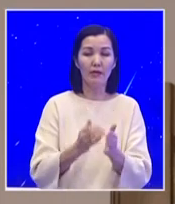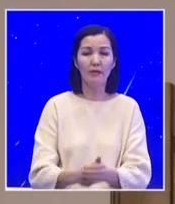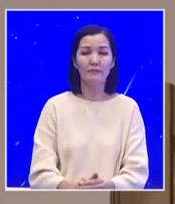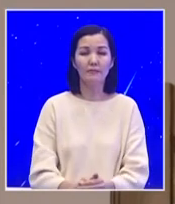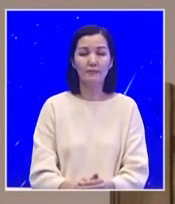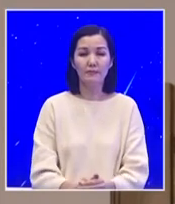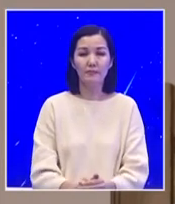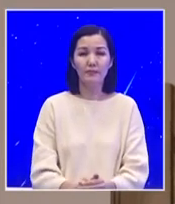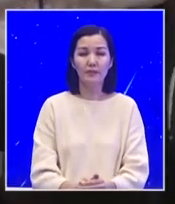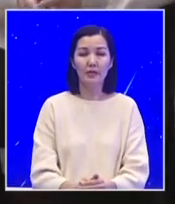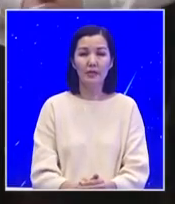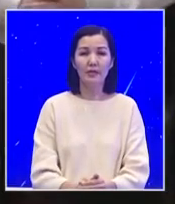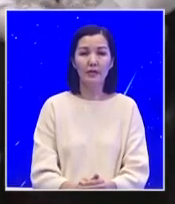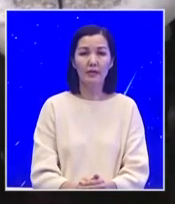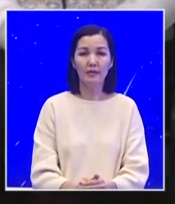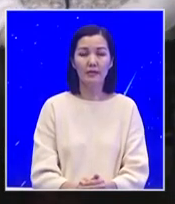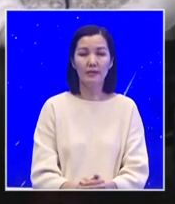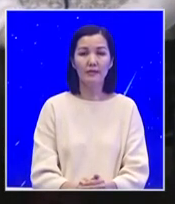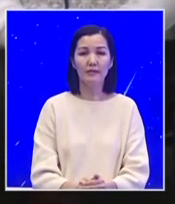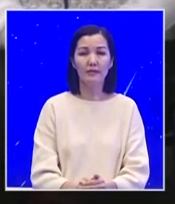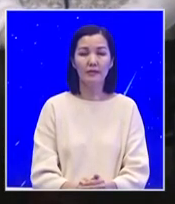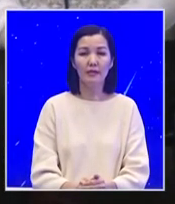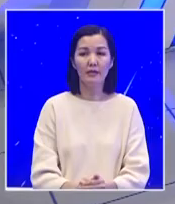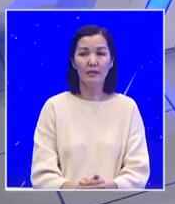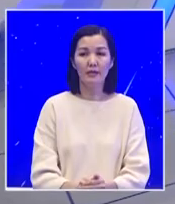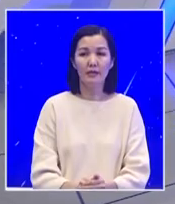Ербол Атантелев, Жетісу телеарнасы, Талғар ауданынан.